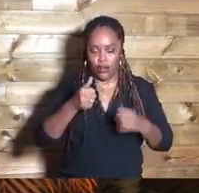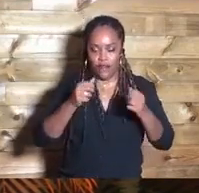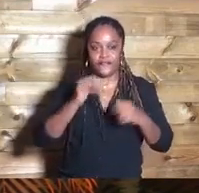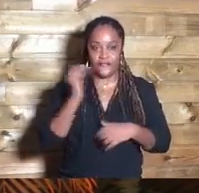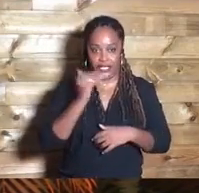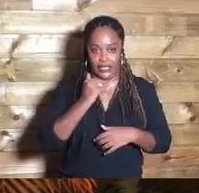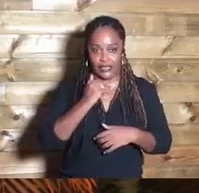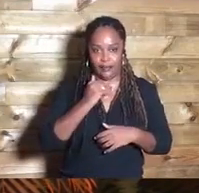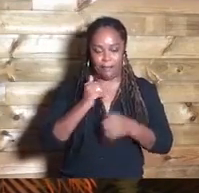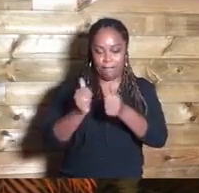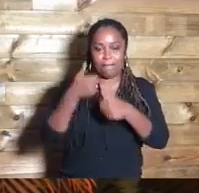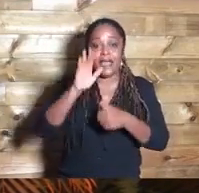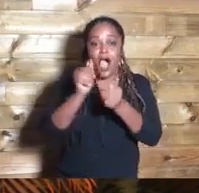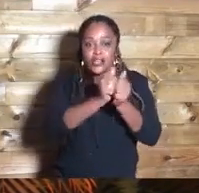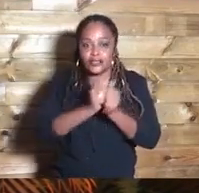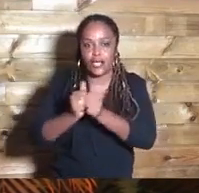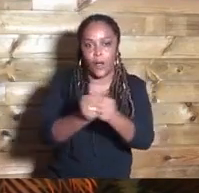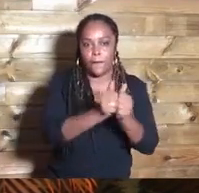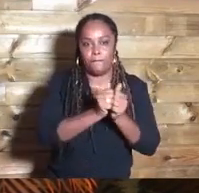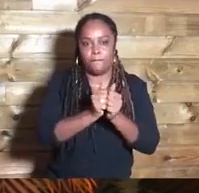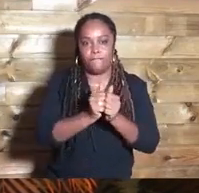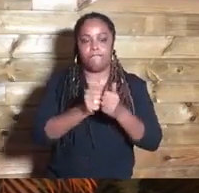ensemble, on va plus loin en se soutenant.